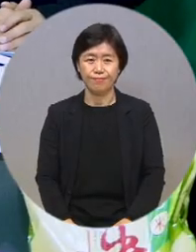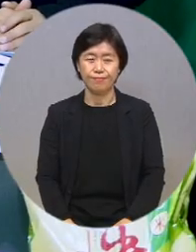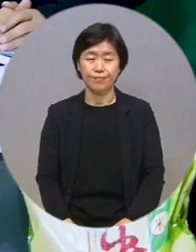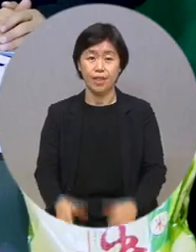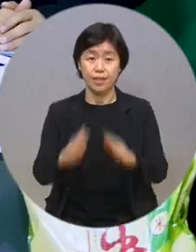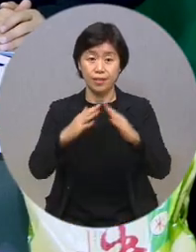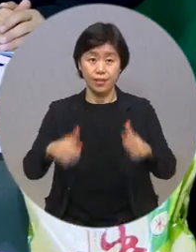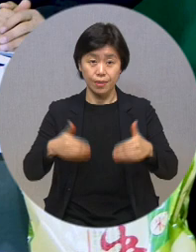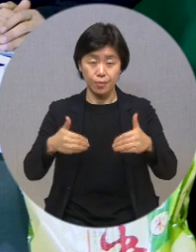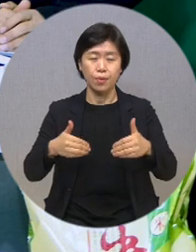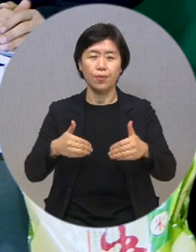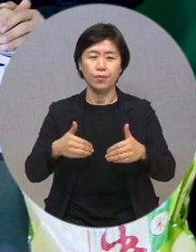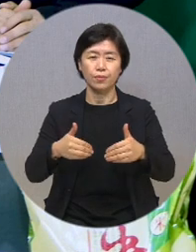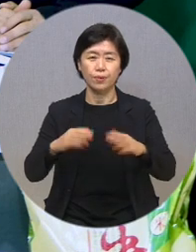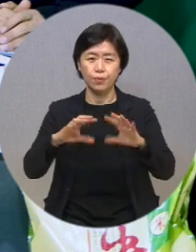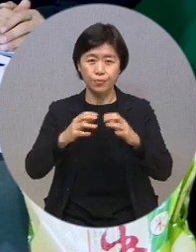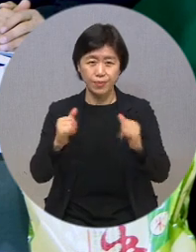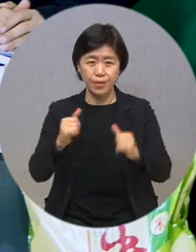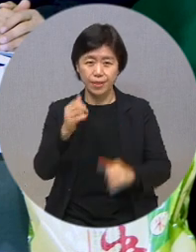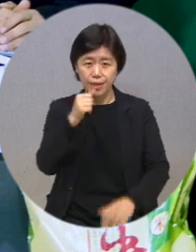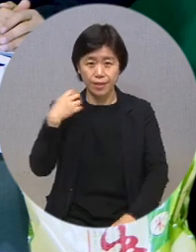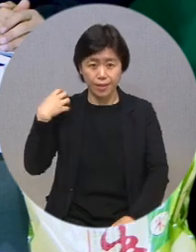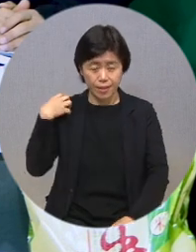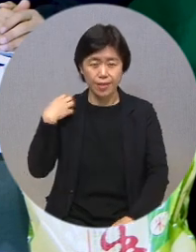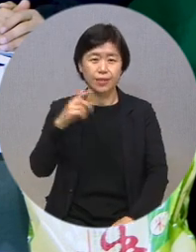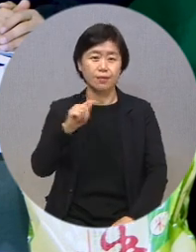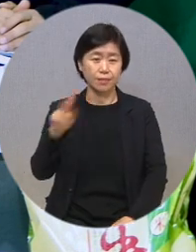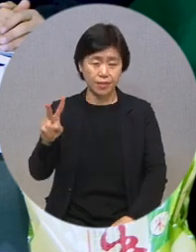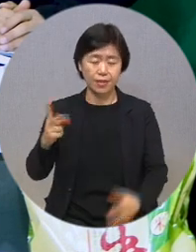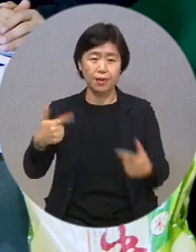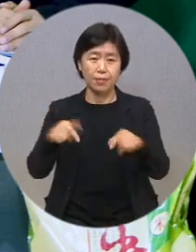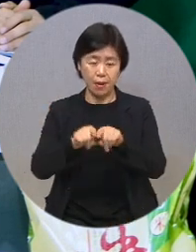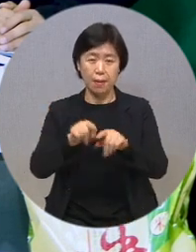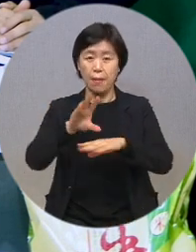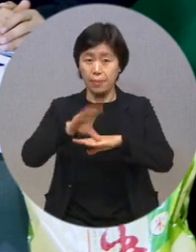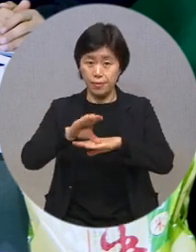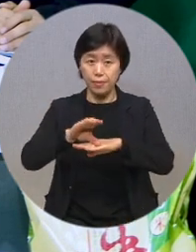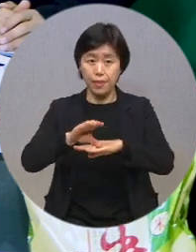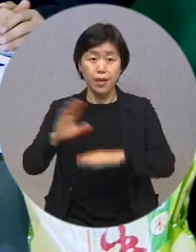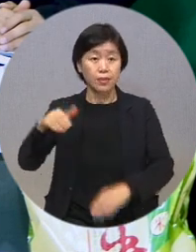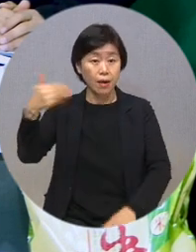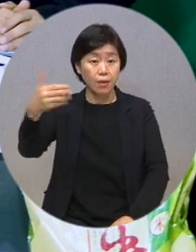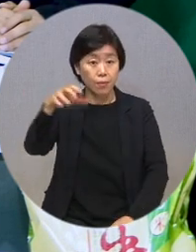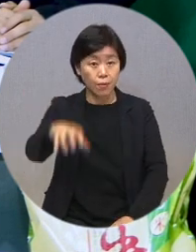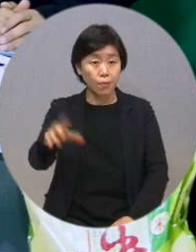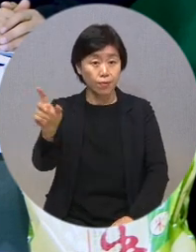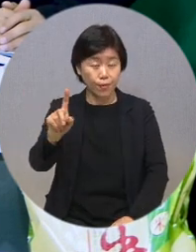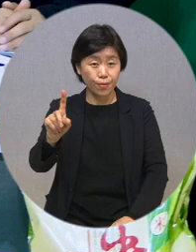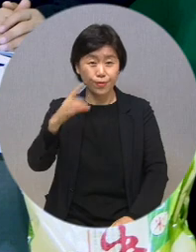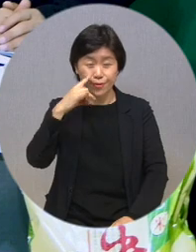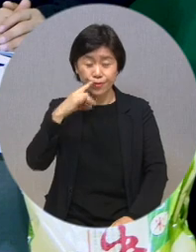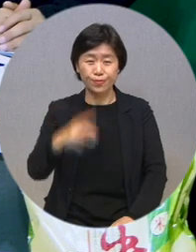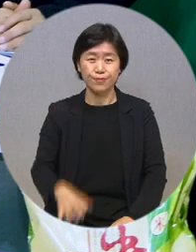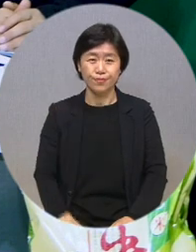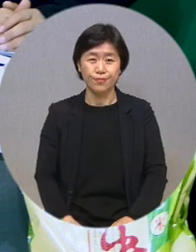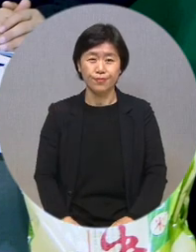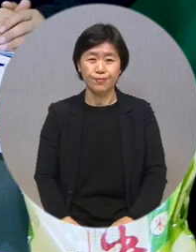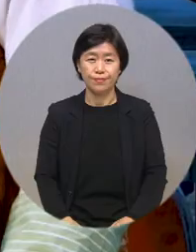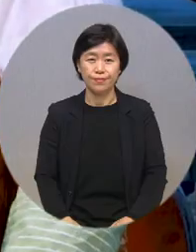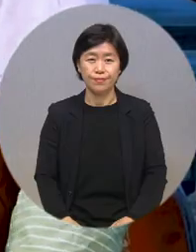전라남도와 국민안내양TV가 함께하고 있는 남도장터 특별 방송. 자, 다음 행선지는 어딜지 궁금합니다.